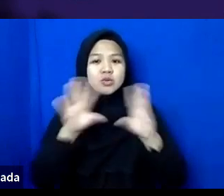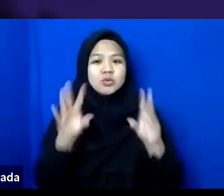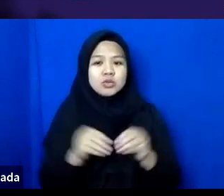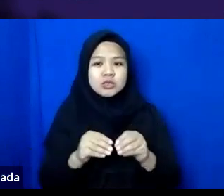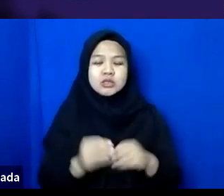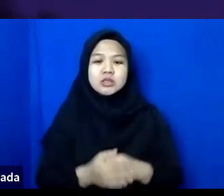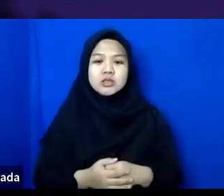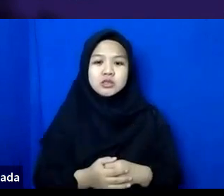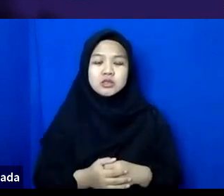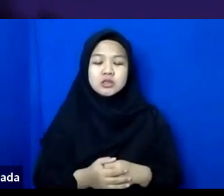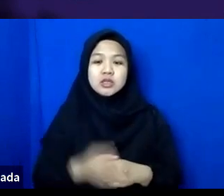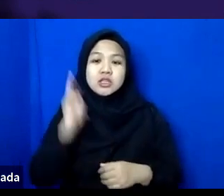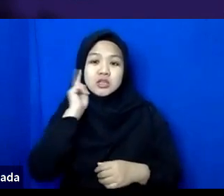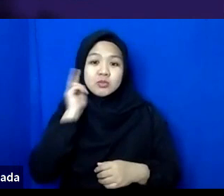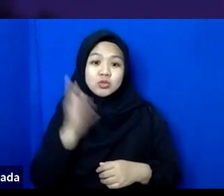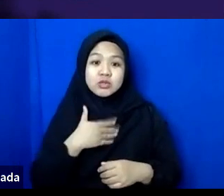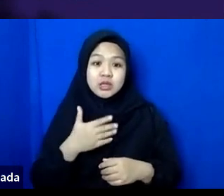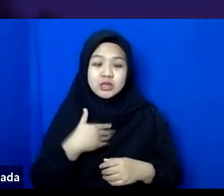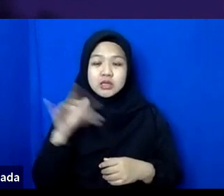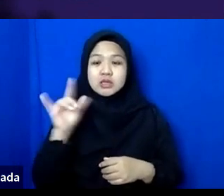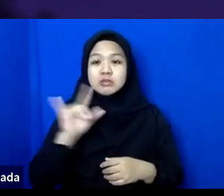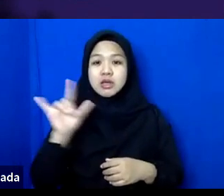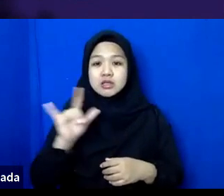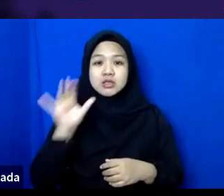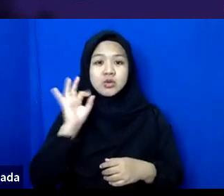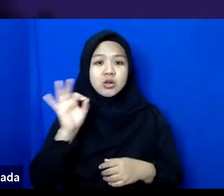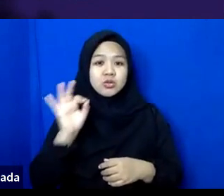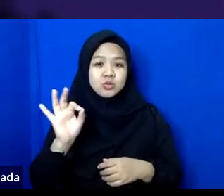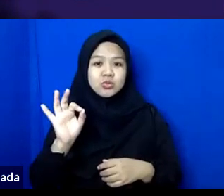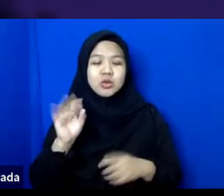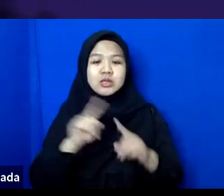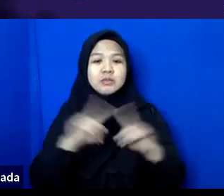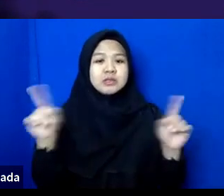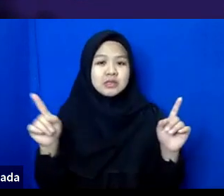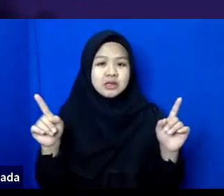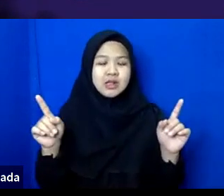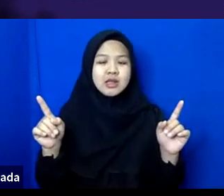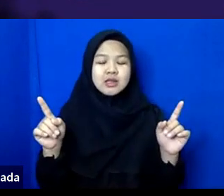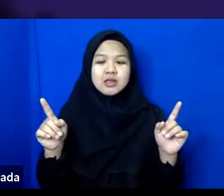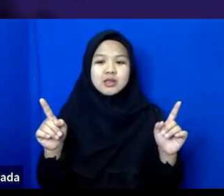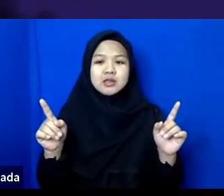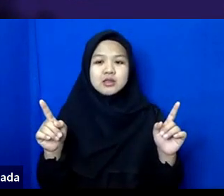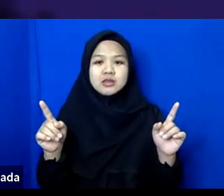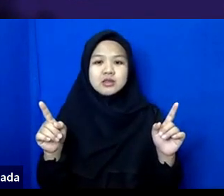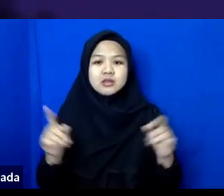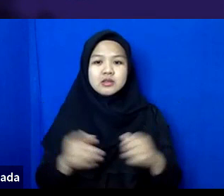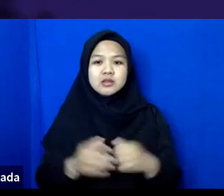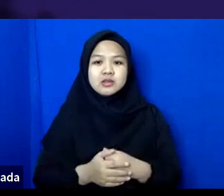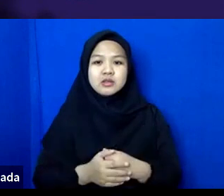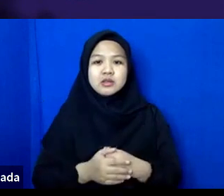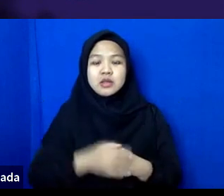gitu udah Ibu saya tuh di Bekasi orangtuanya Sasak kebetulan cerai jadi apa namanya eh